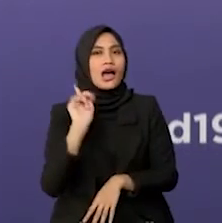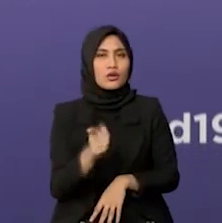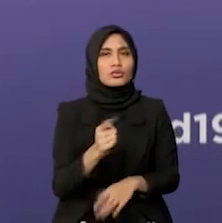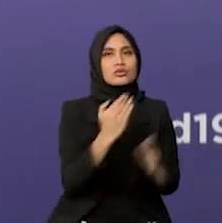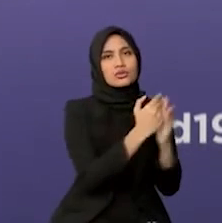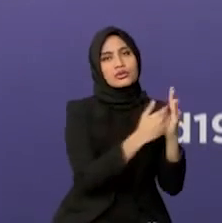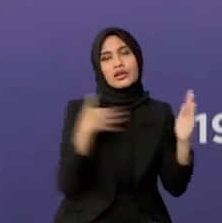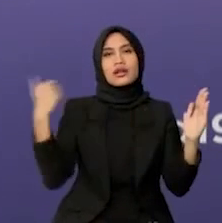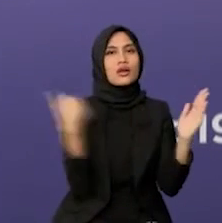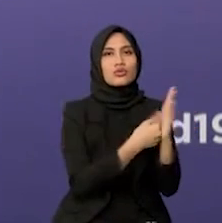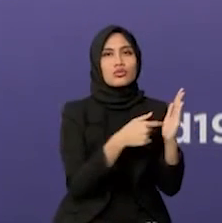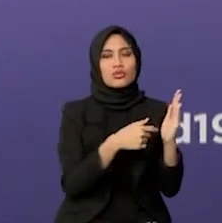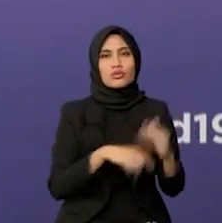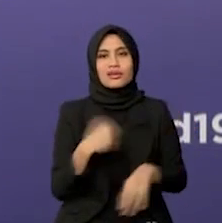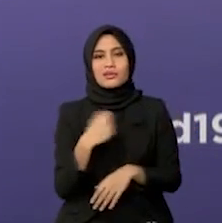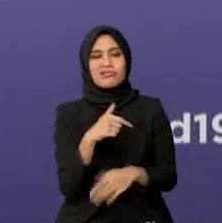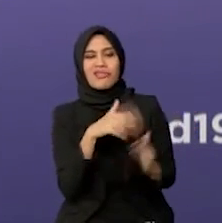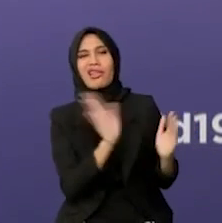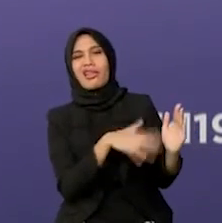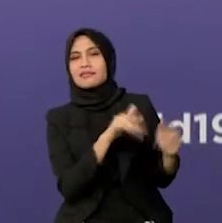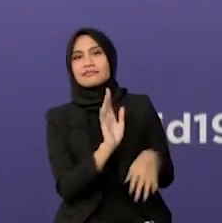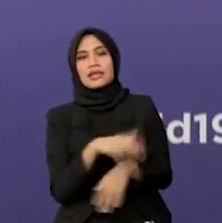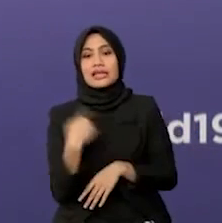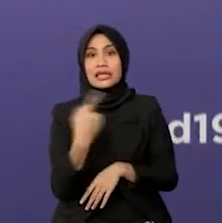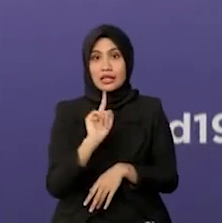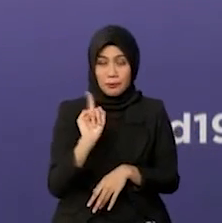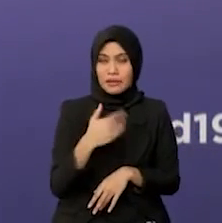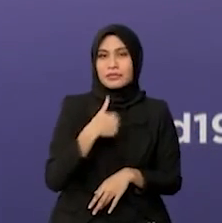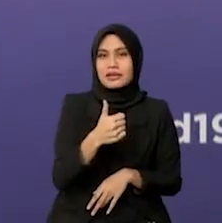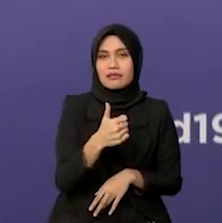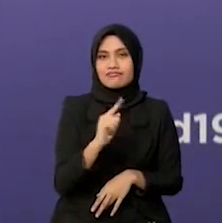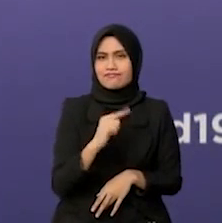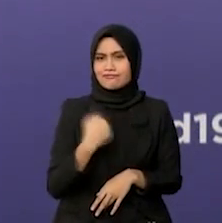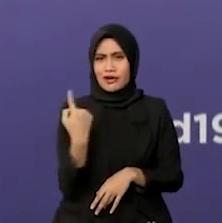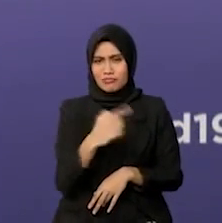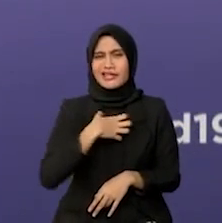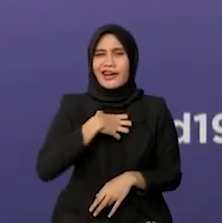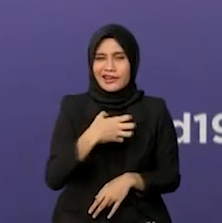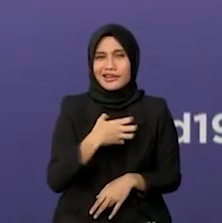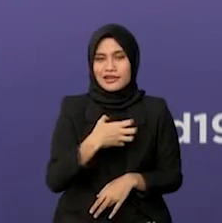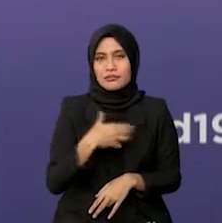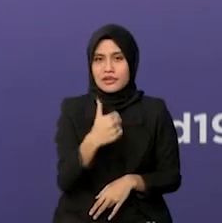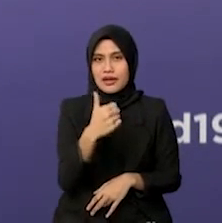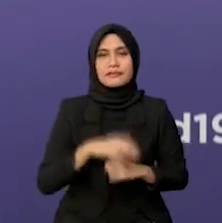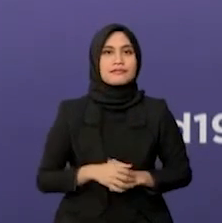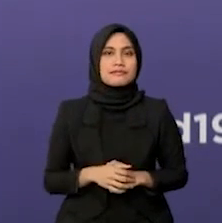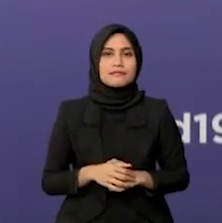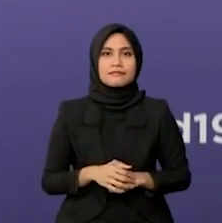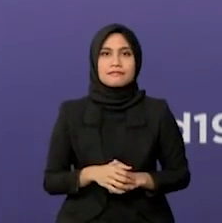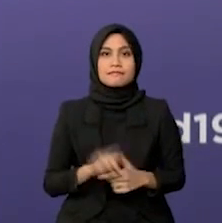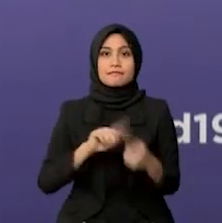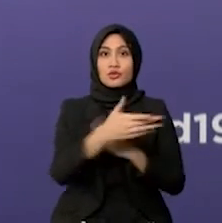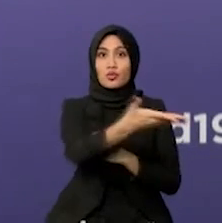menjalankannya kita pasti bisa dan Kami yakin kita akan mampu melaksanakan dengan baik saudara